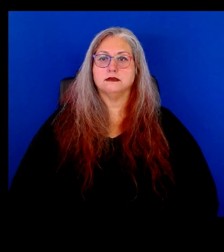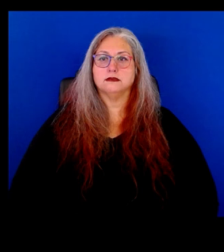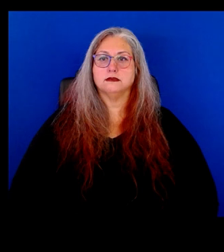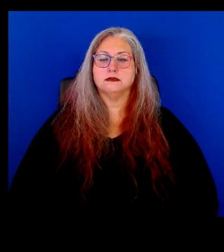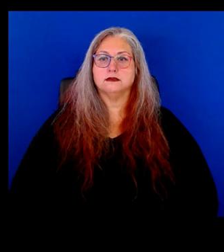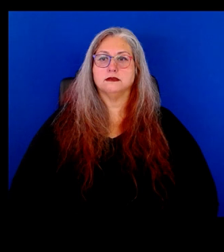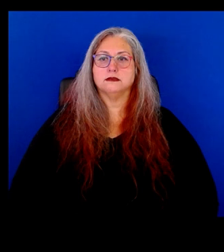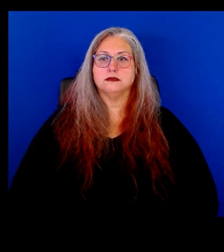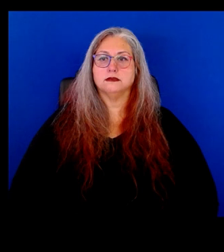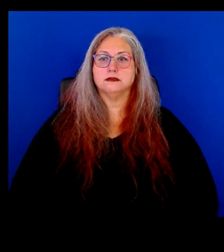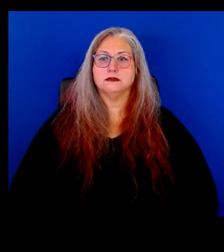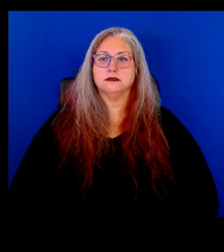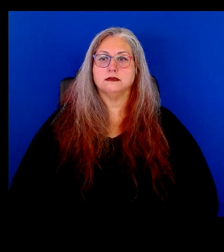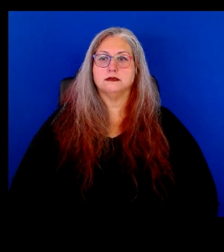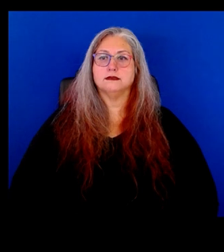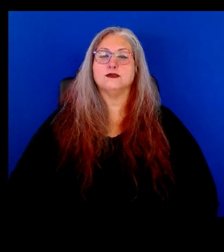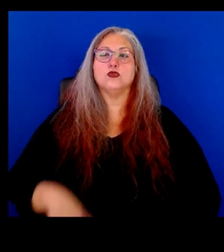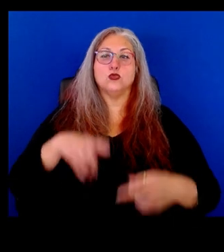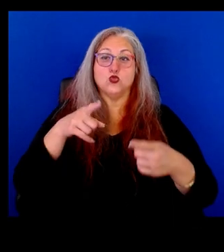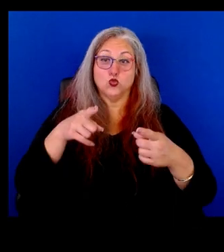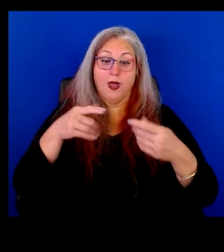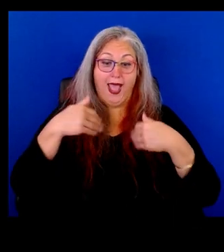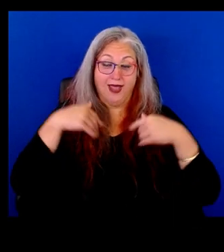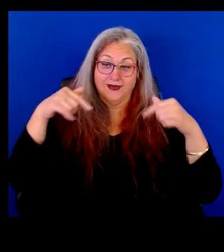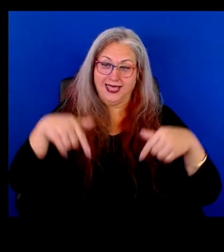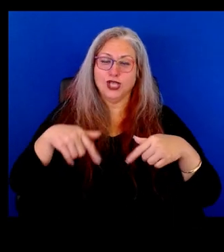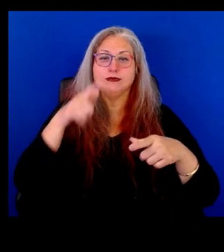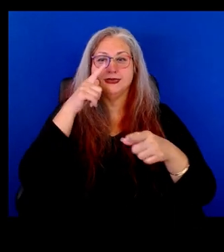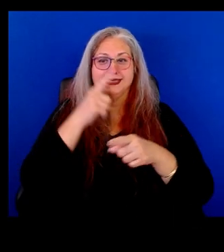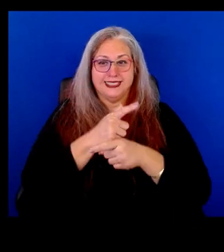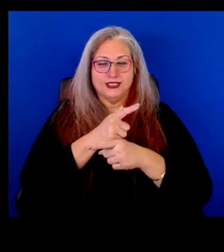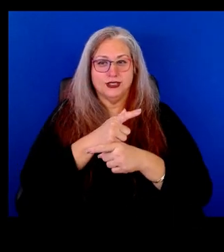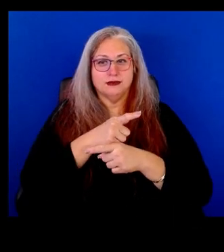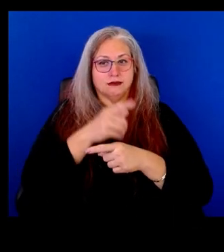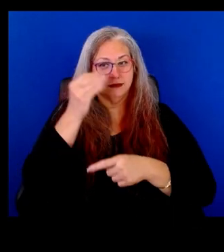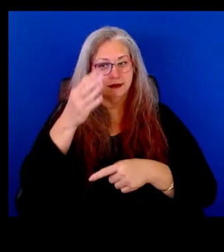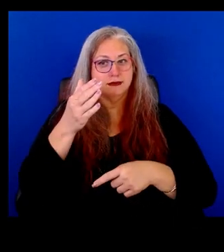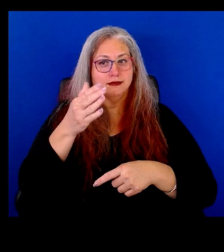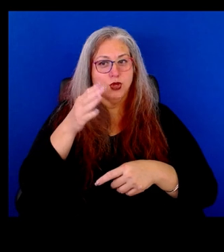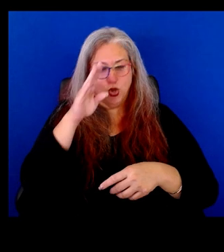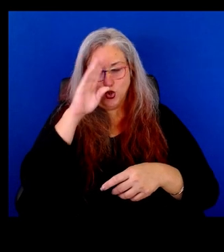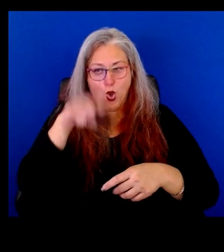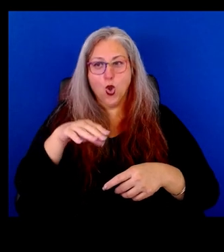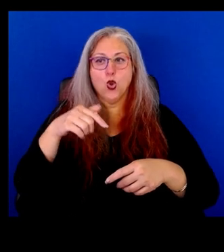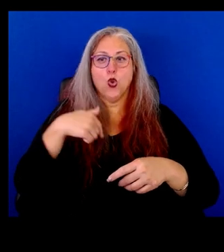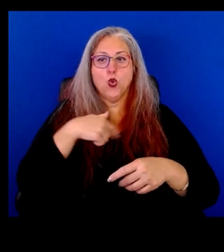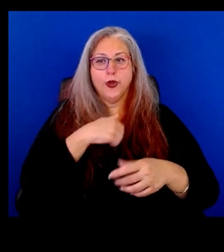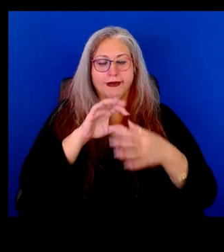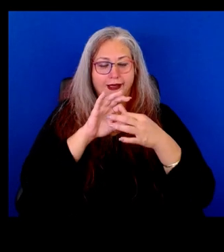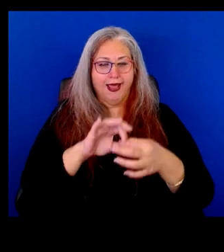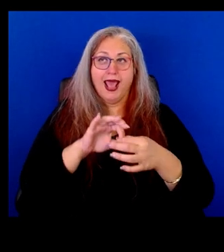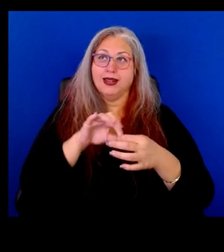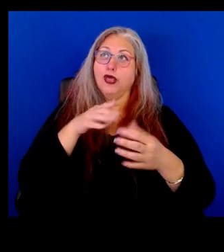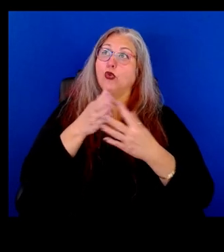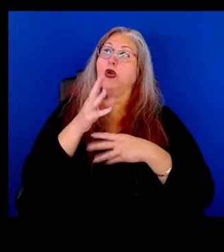لحد هلأ بس You have sisters here. Just know that we are connected in